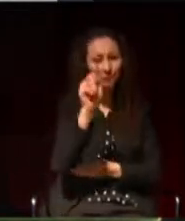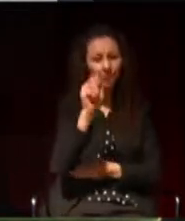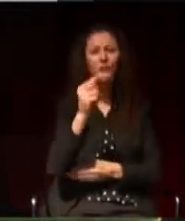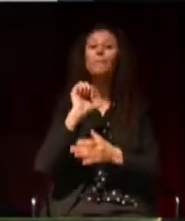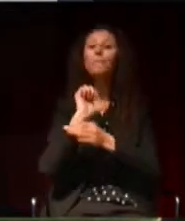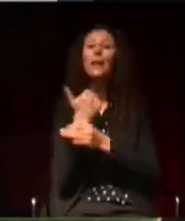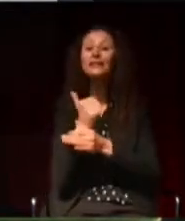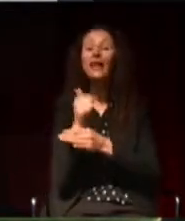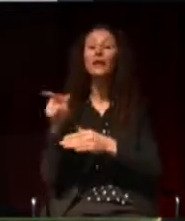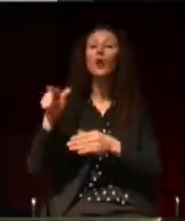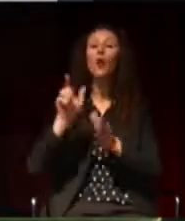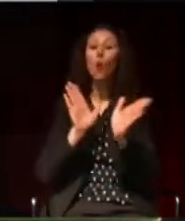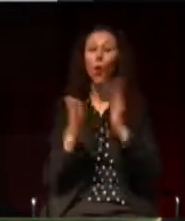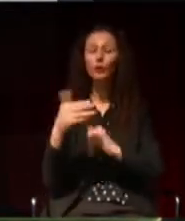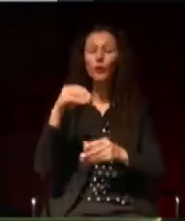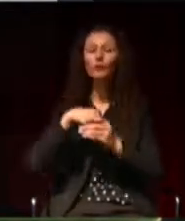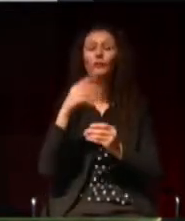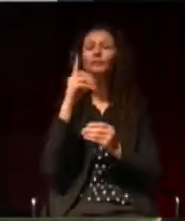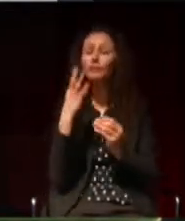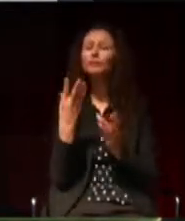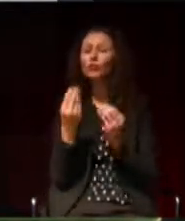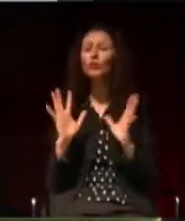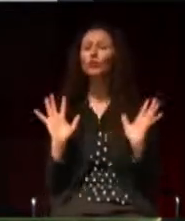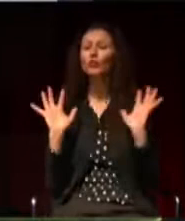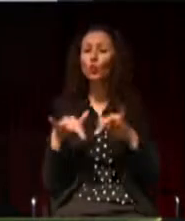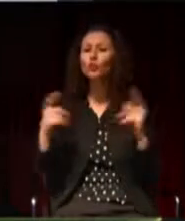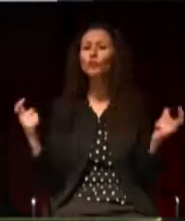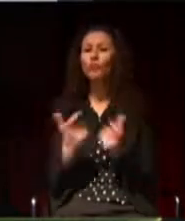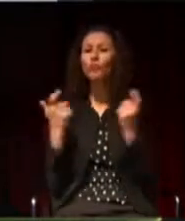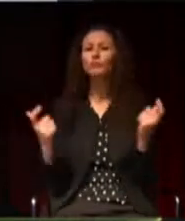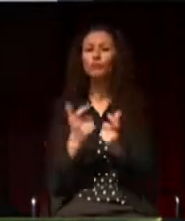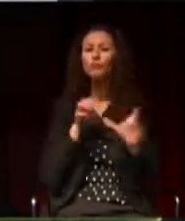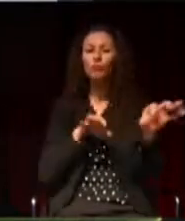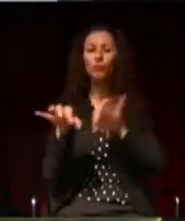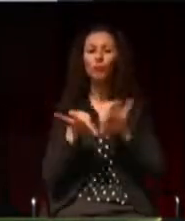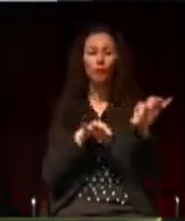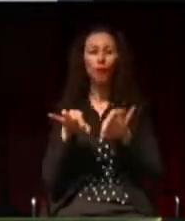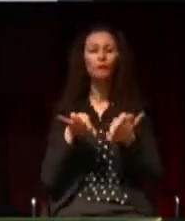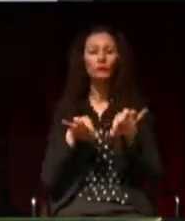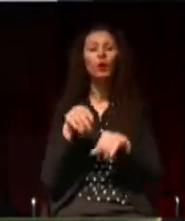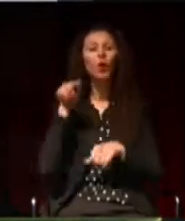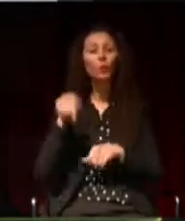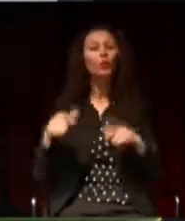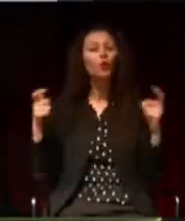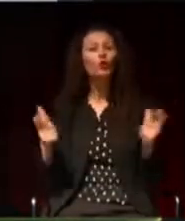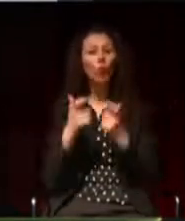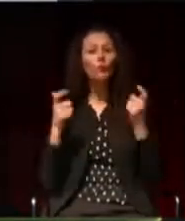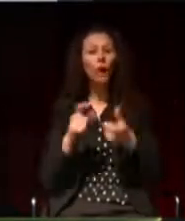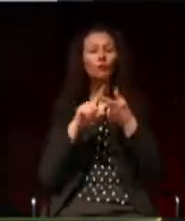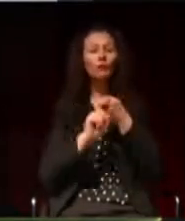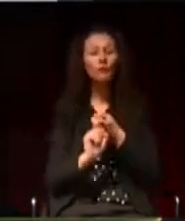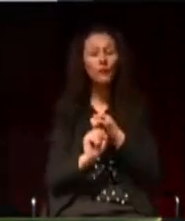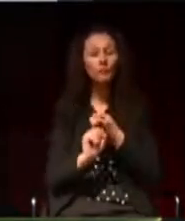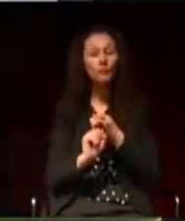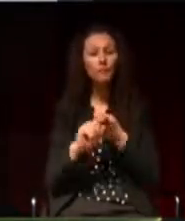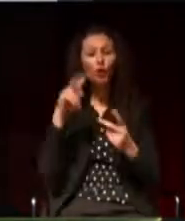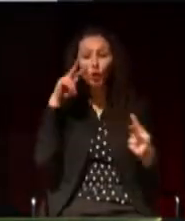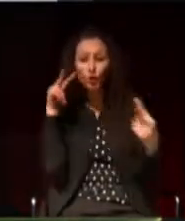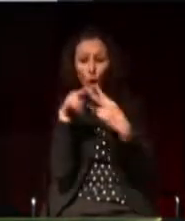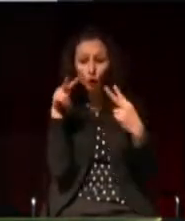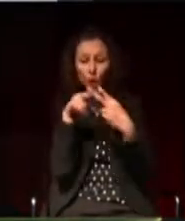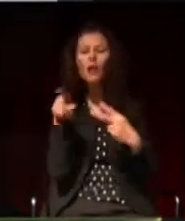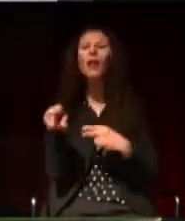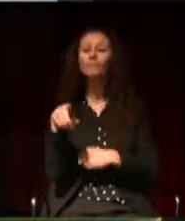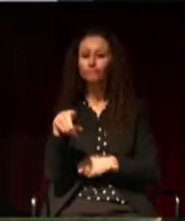ve meslek odalarıyla bir dizi toplantı ve planlar tertip ettik. Bu toplantılar ve